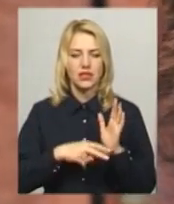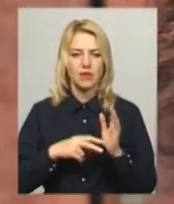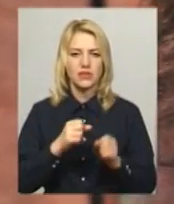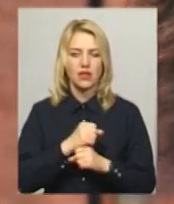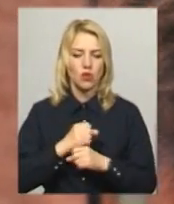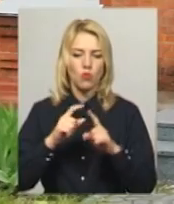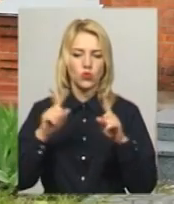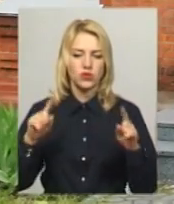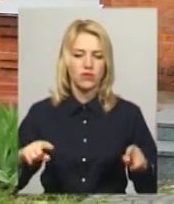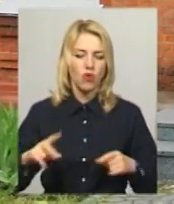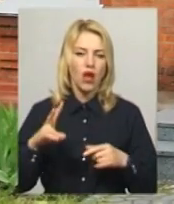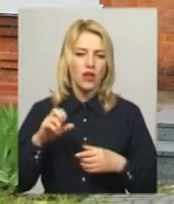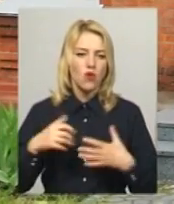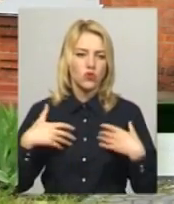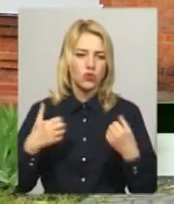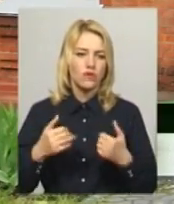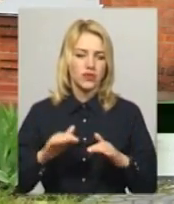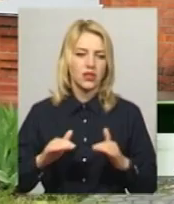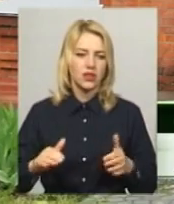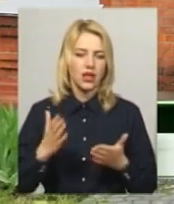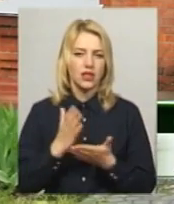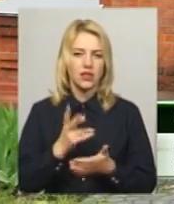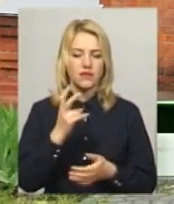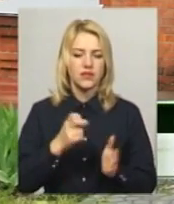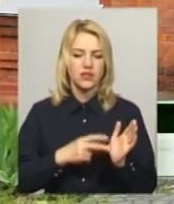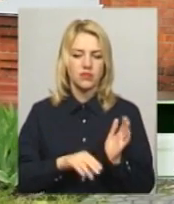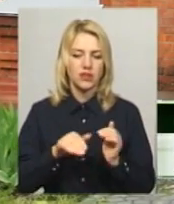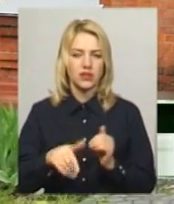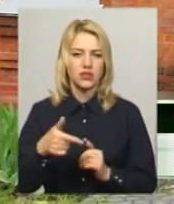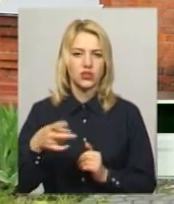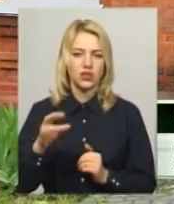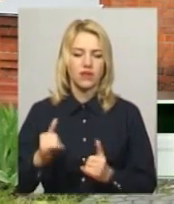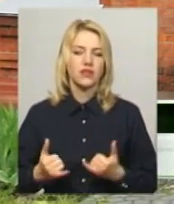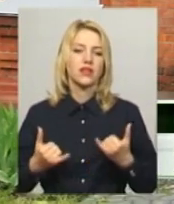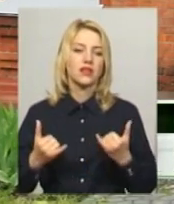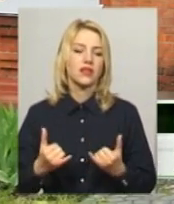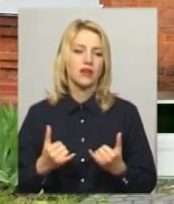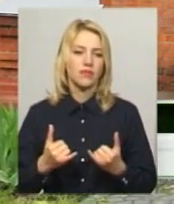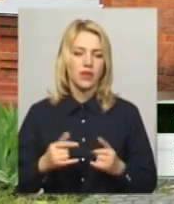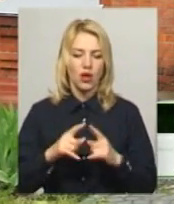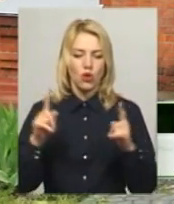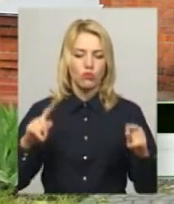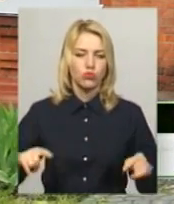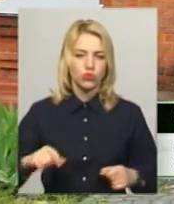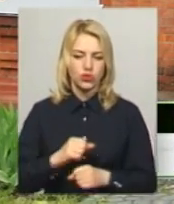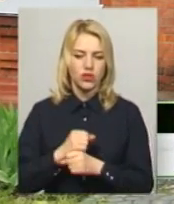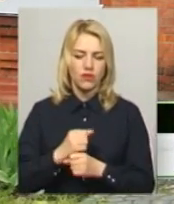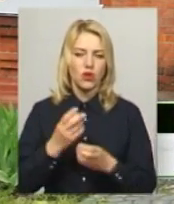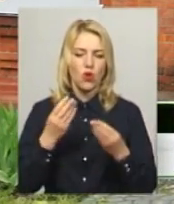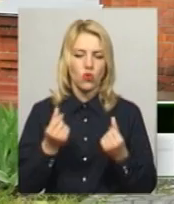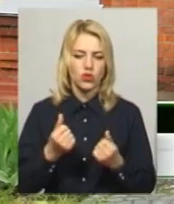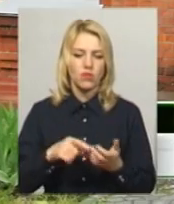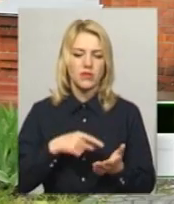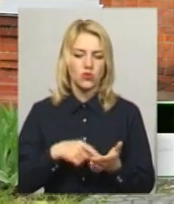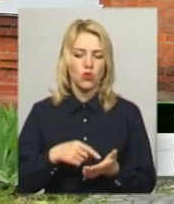на оздоровлені дітей. В нас є 200 тисяч гривень для путівок по кошту міської ради, для